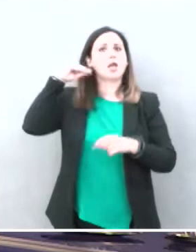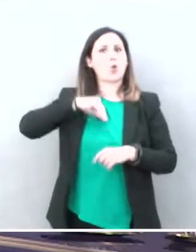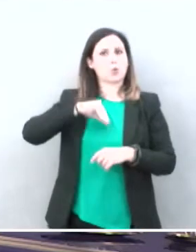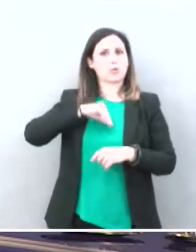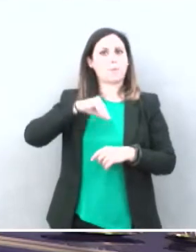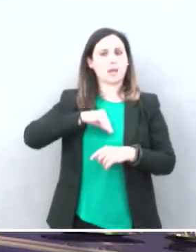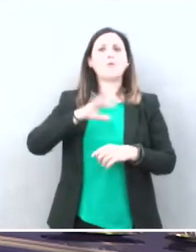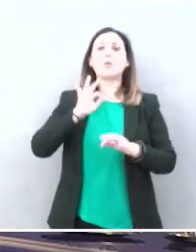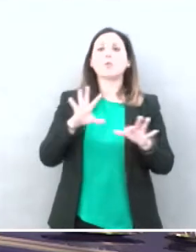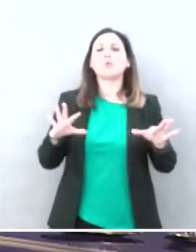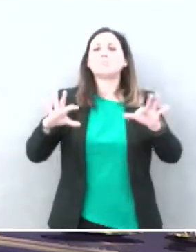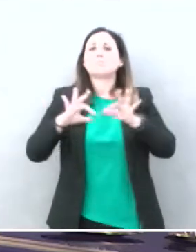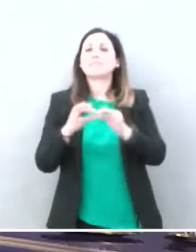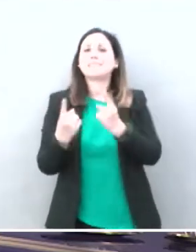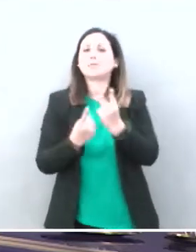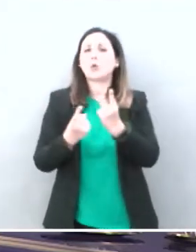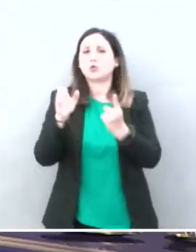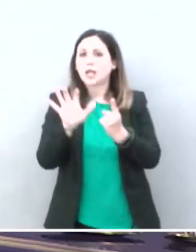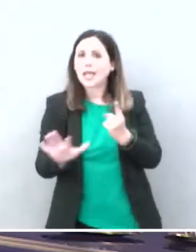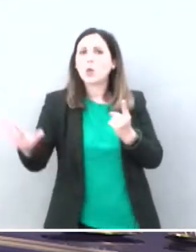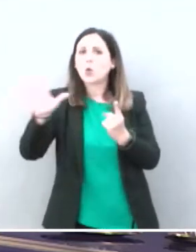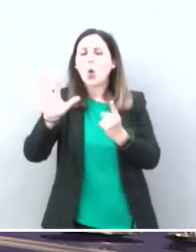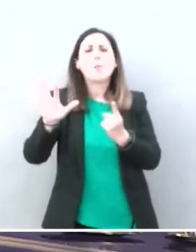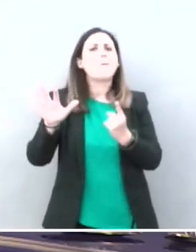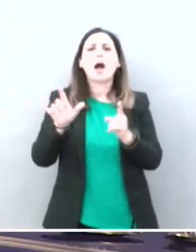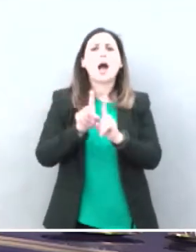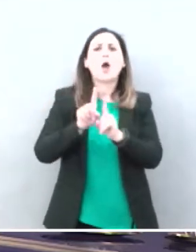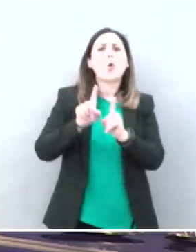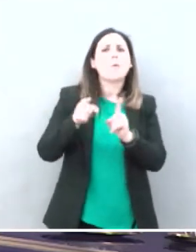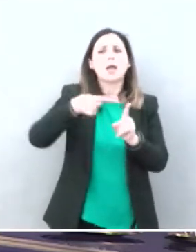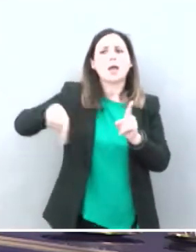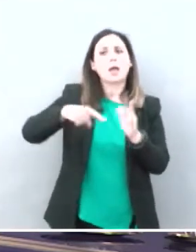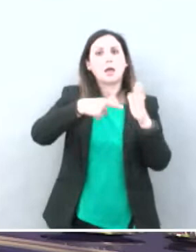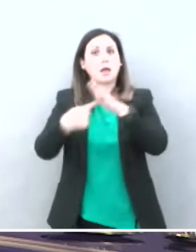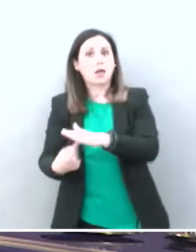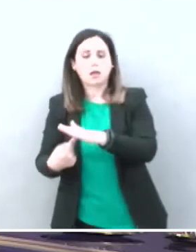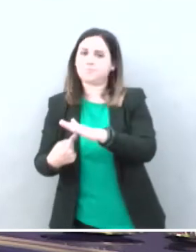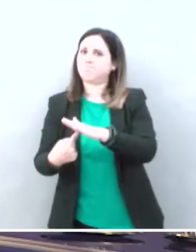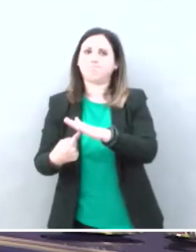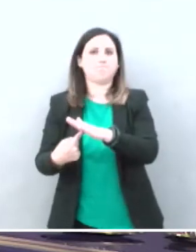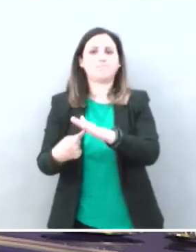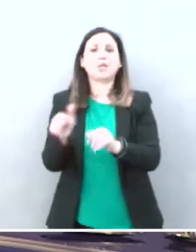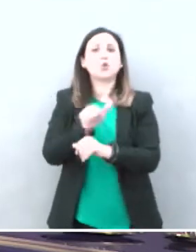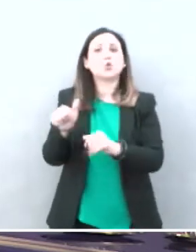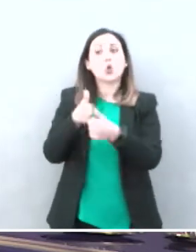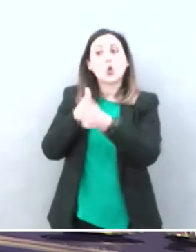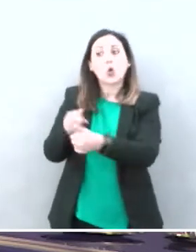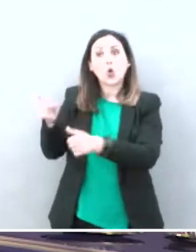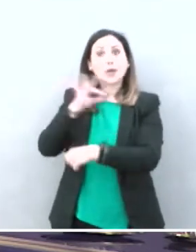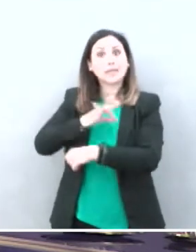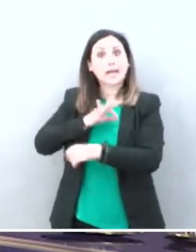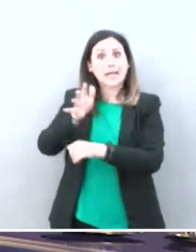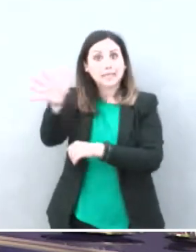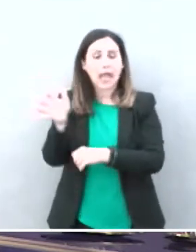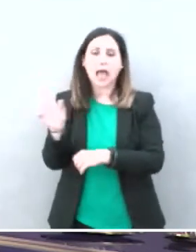vocazione europeista, ma non succube e non prona a quelli che sono gli interessi portati avanti molto spesso in